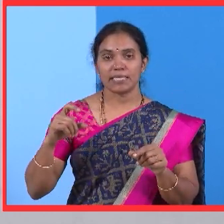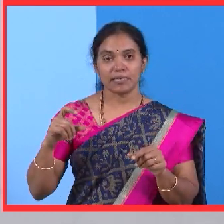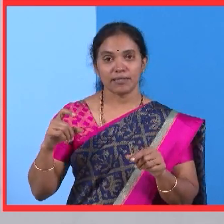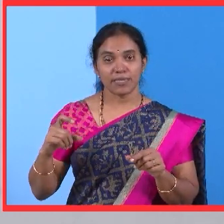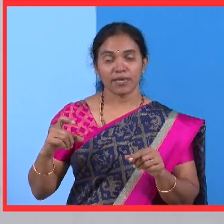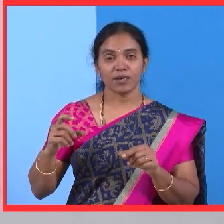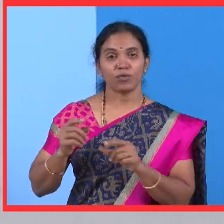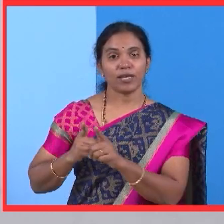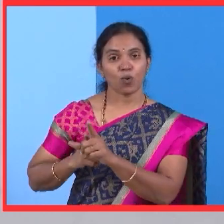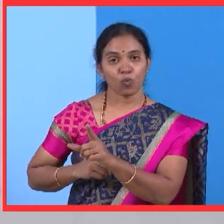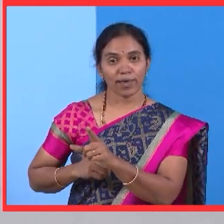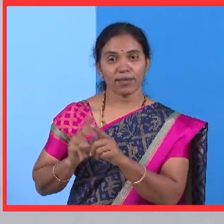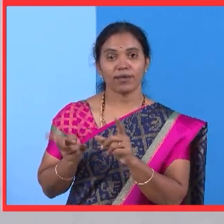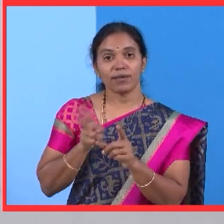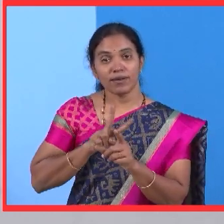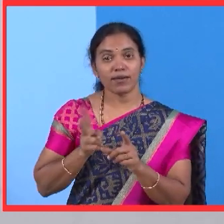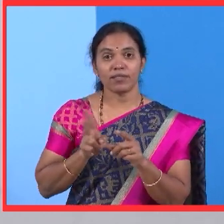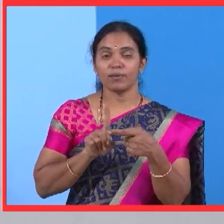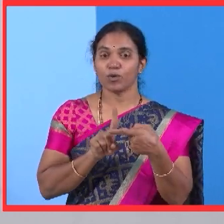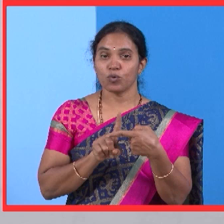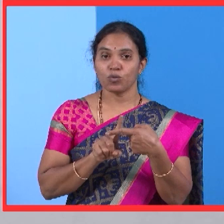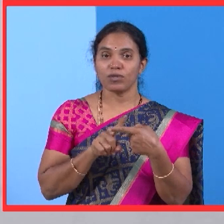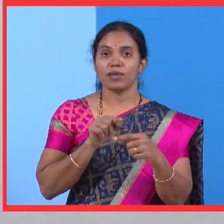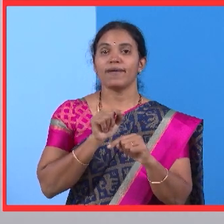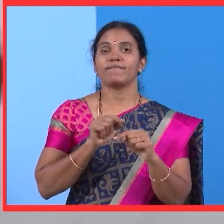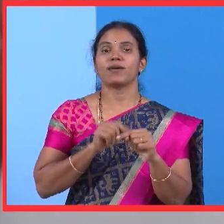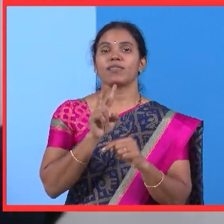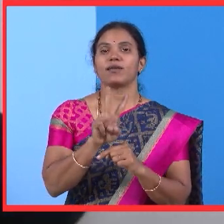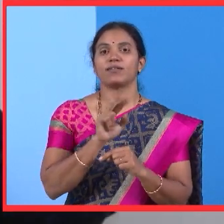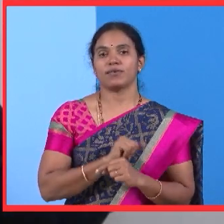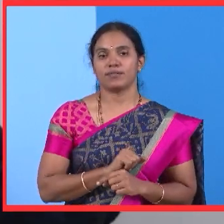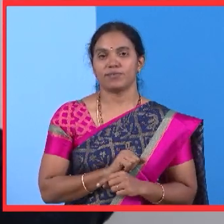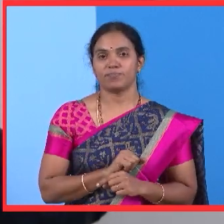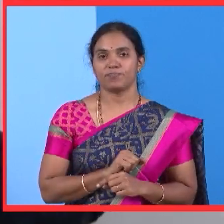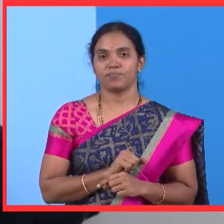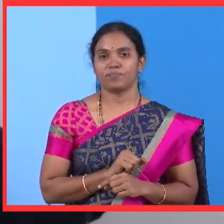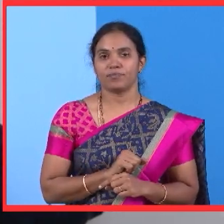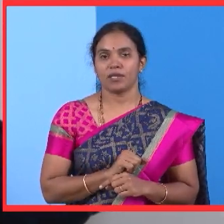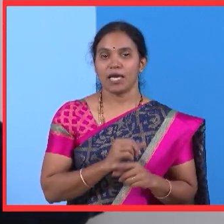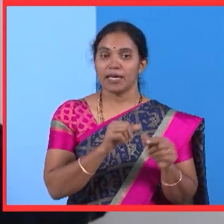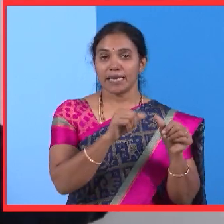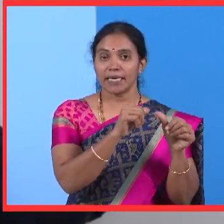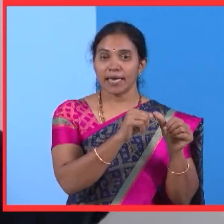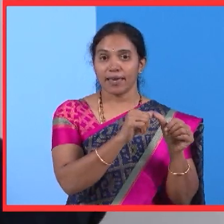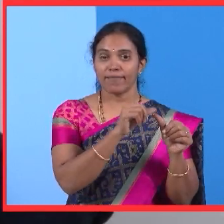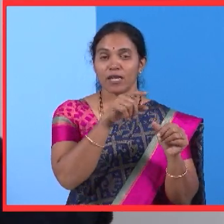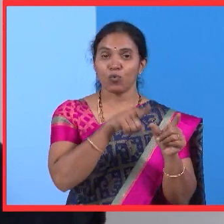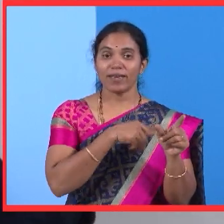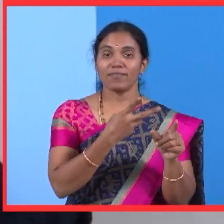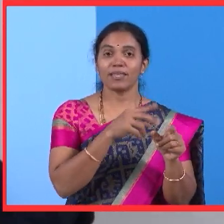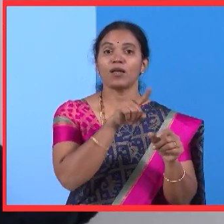இரண்டால் வகுக்க வேண்டும். ஒய் ஒன் பிளஸ் ஒய் ஒன் இப்படி கூட போடலாம், ஒய் ஒன் பிளஸ் ஒய்